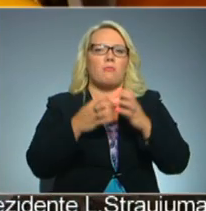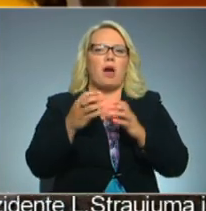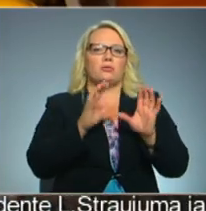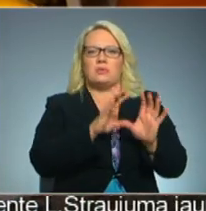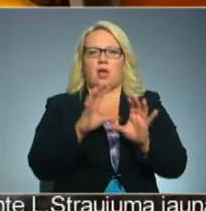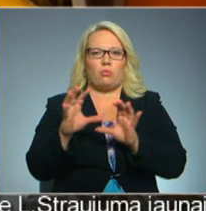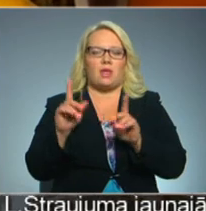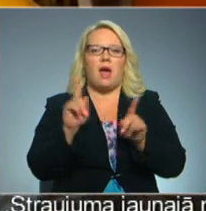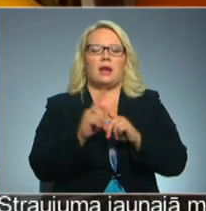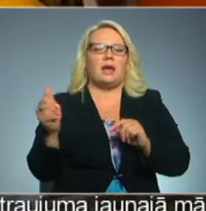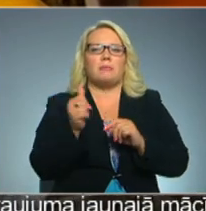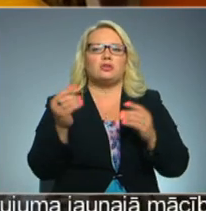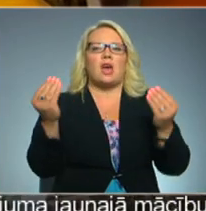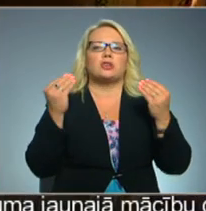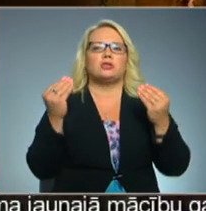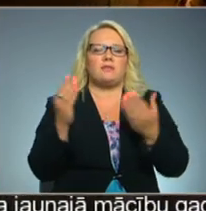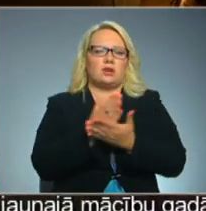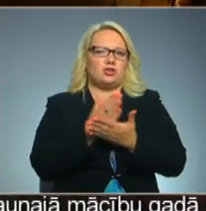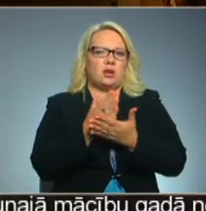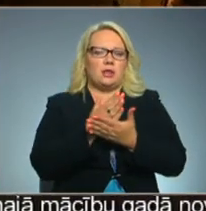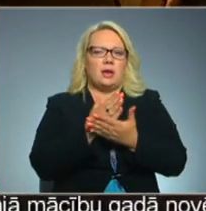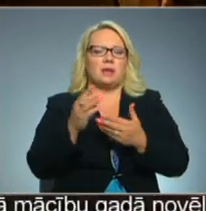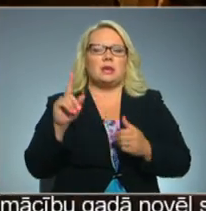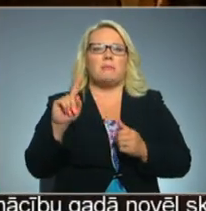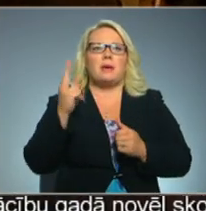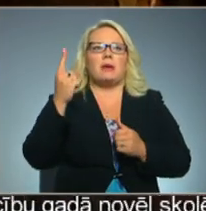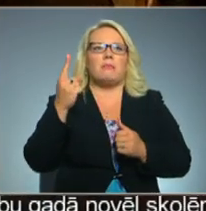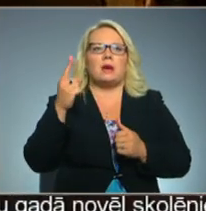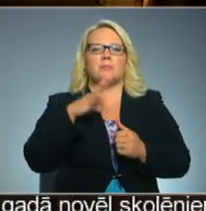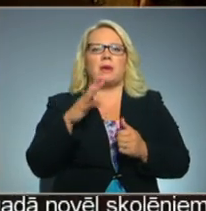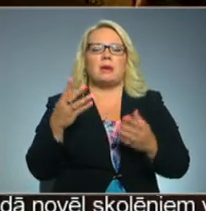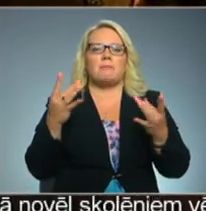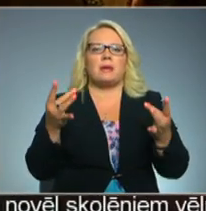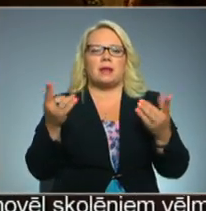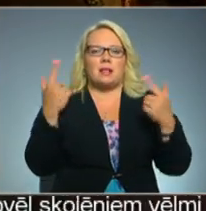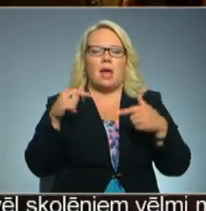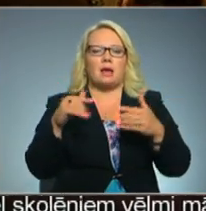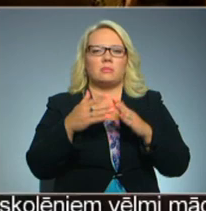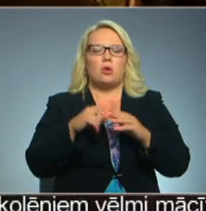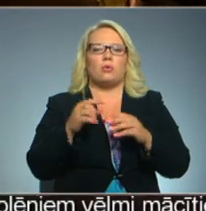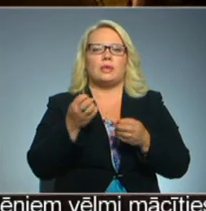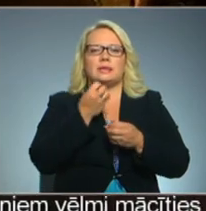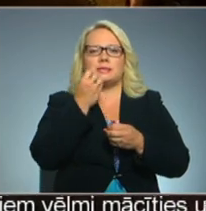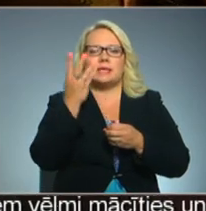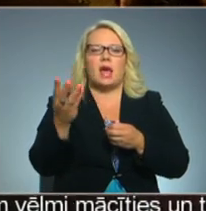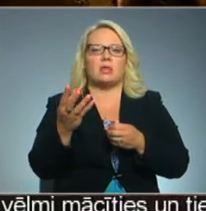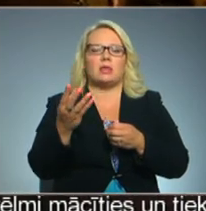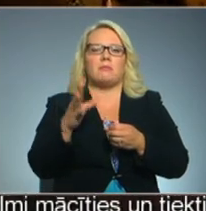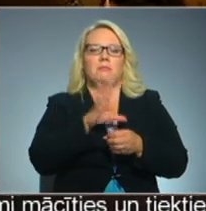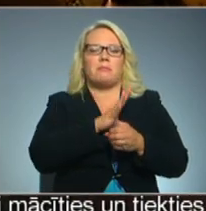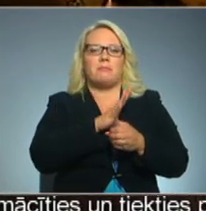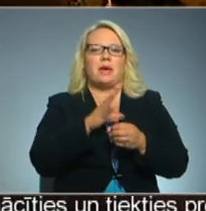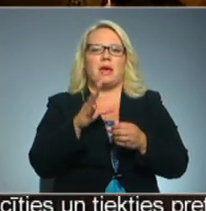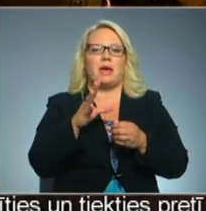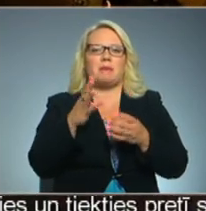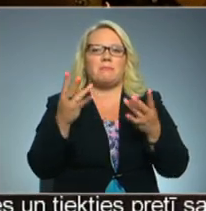nelutināja, īpaši jau ekskluzīvās šķirnes. Pirmajos čekuros daudz bija mitrus laika apstākļi un putekšņi, ziedputekšņi bija mitri un